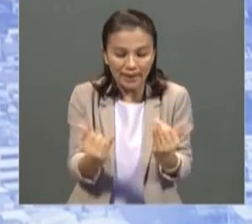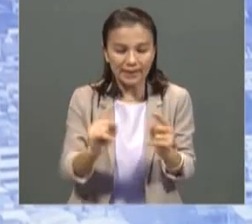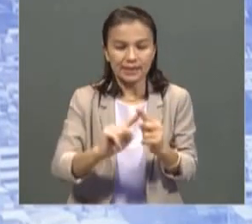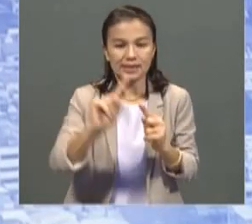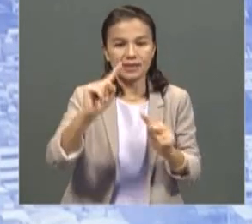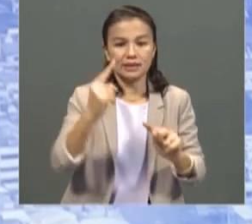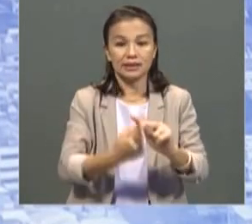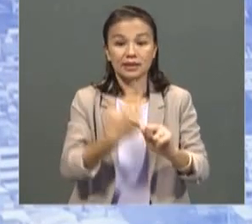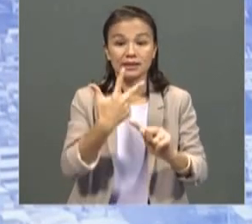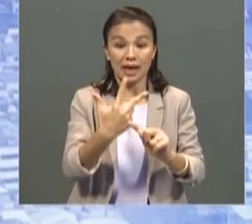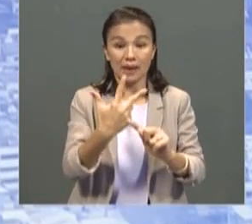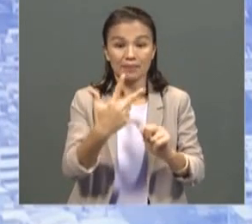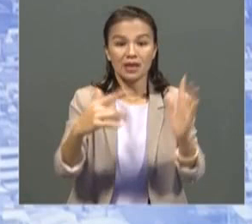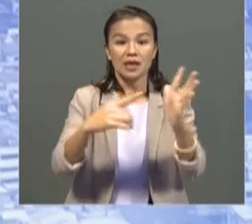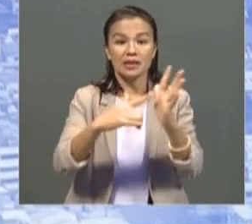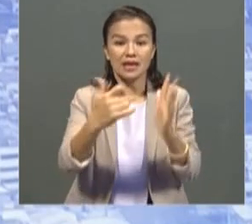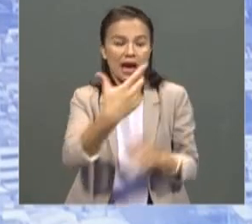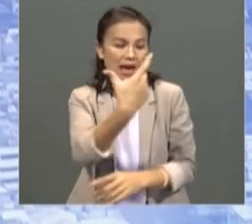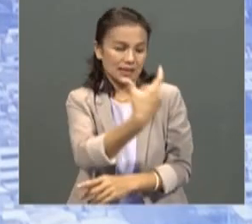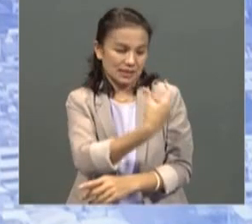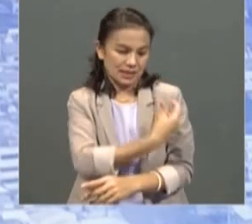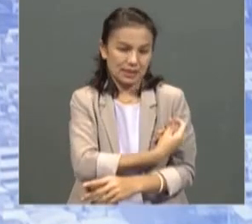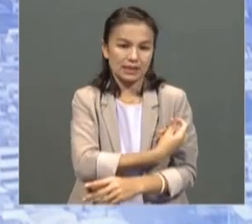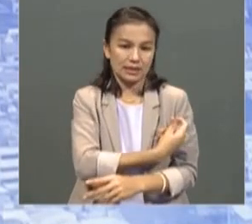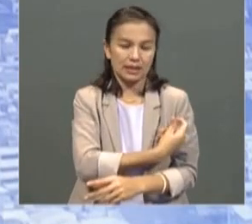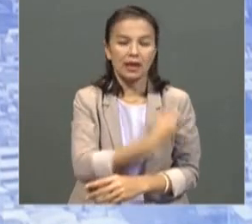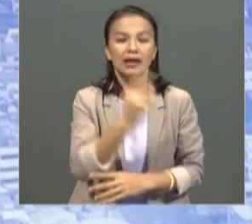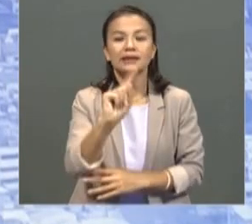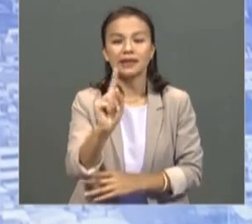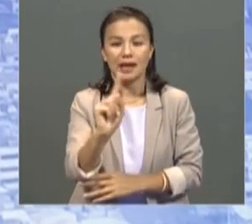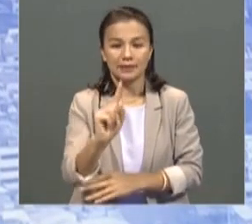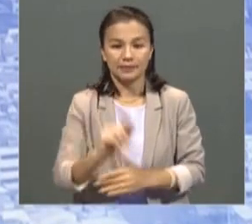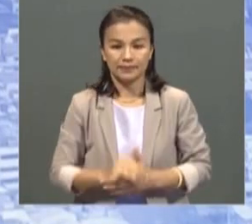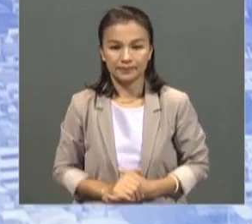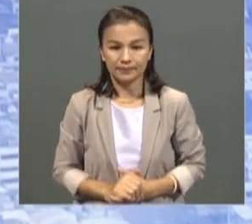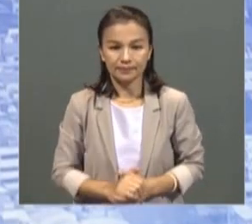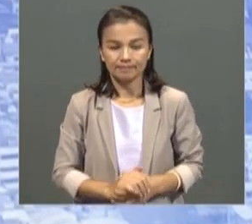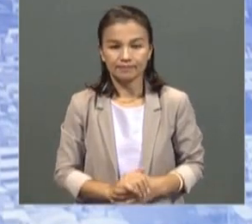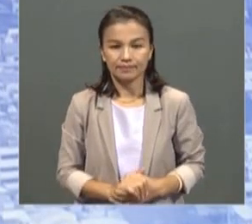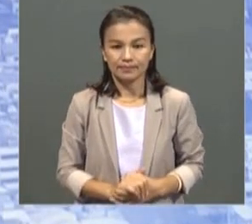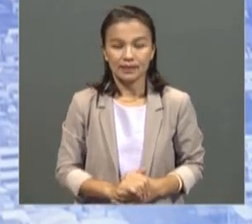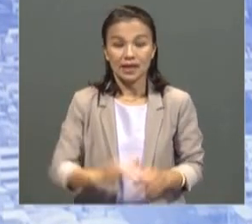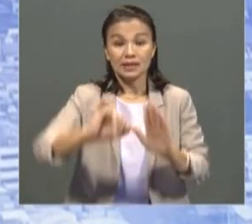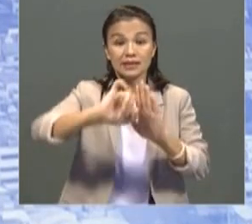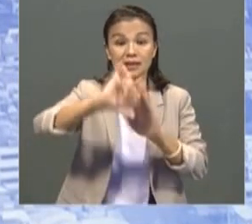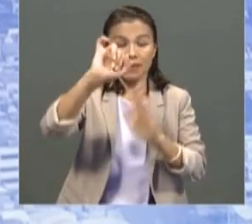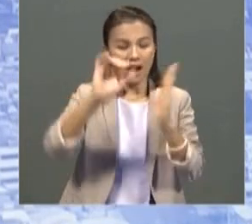าลไหมแต่ยันนี่มาบ่เนาะที่คุณที่ยันนี่มาปาริมยาชิเลสุราเนี่ยแต่ไปจันโอเค